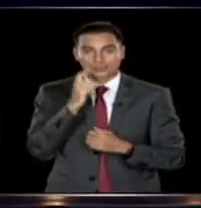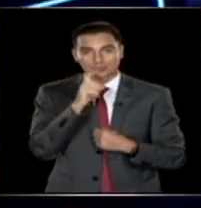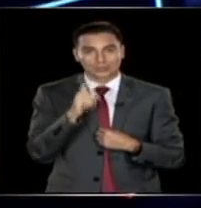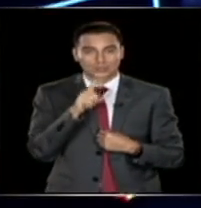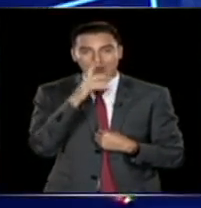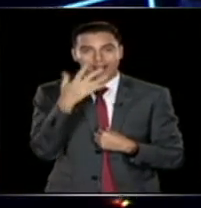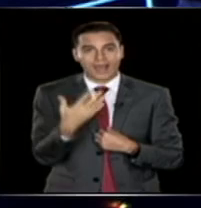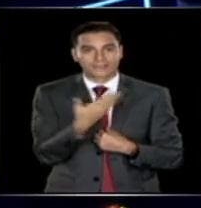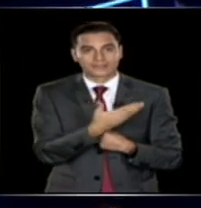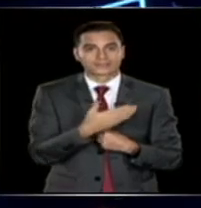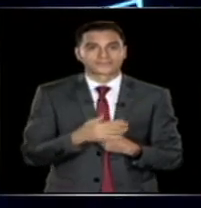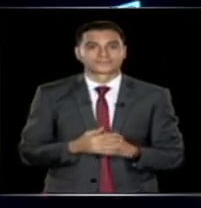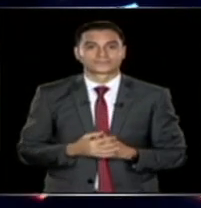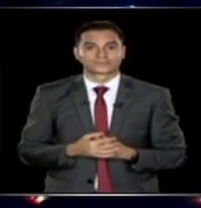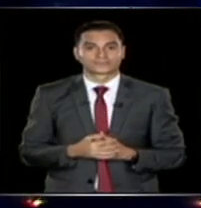الخامس: